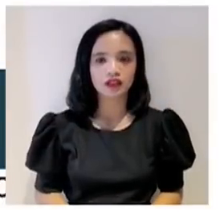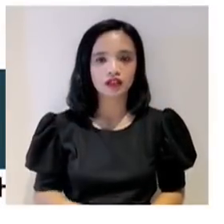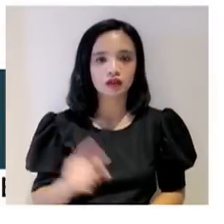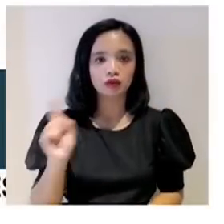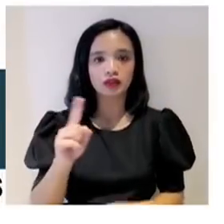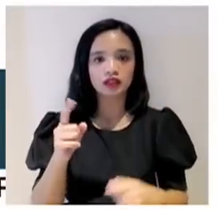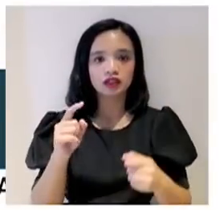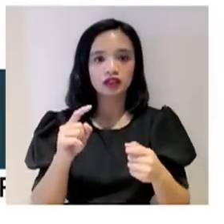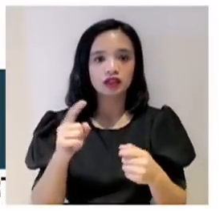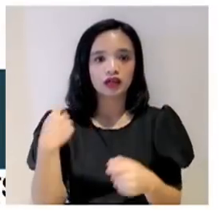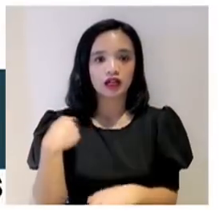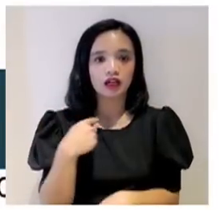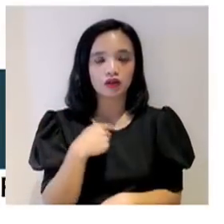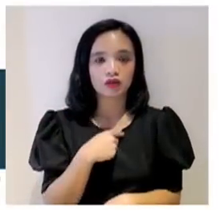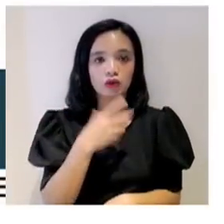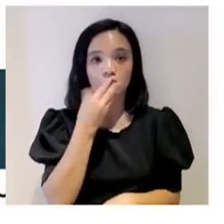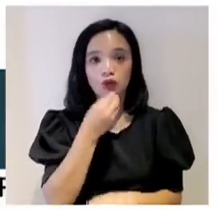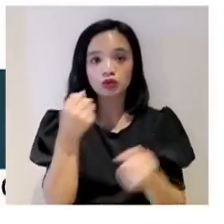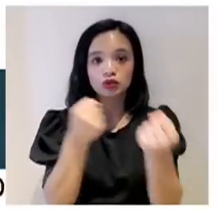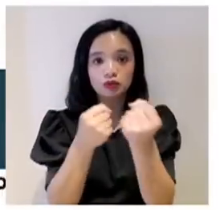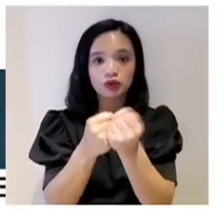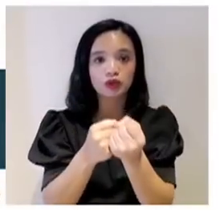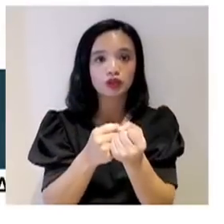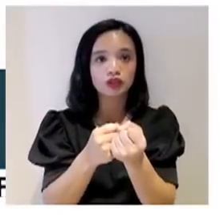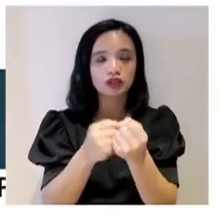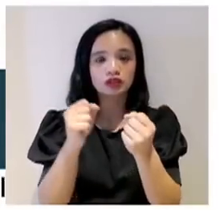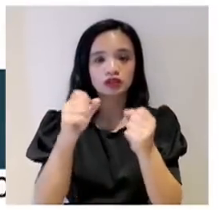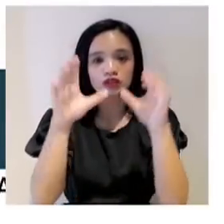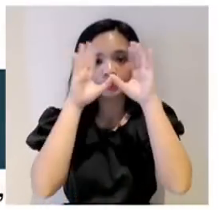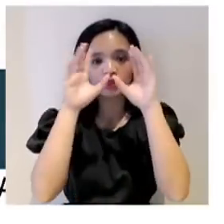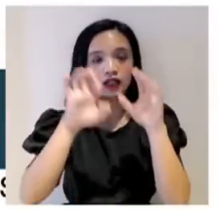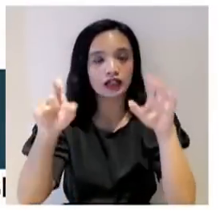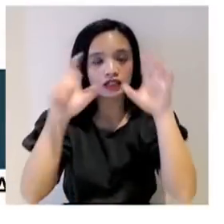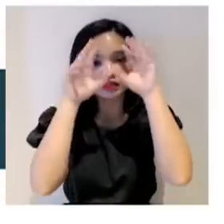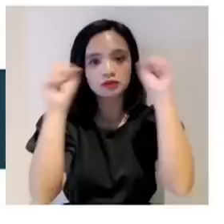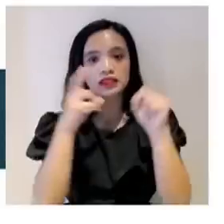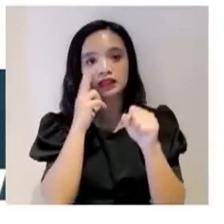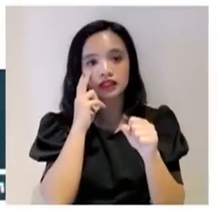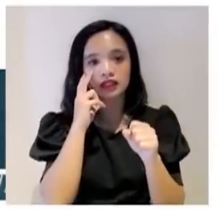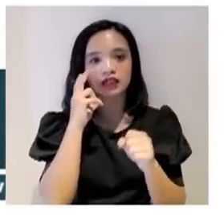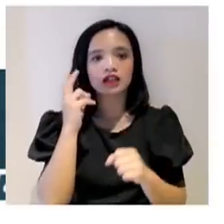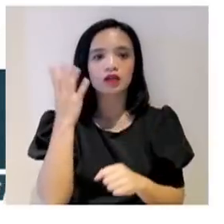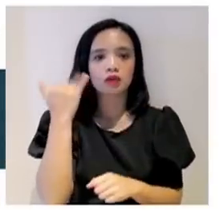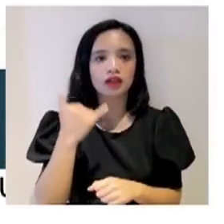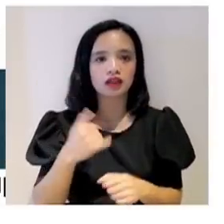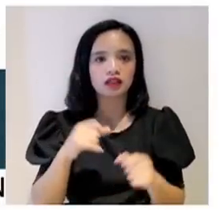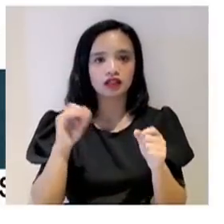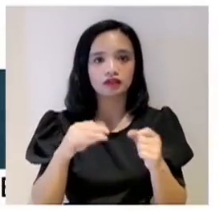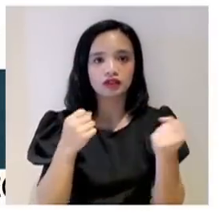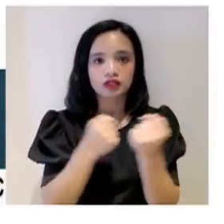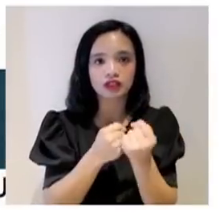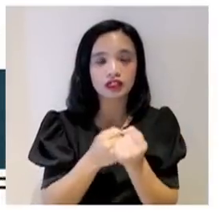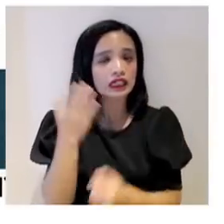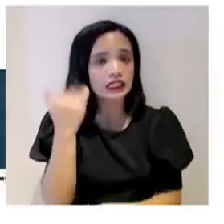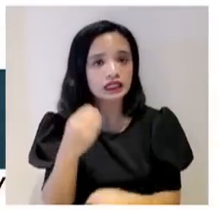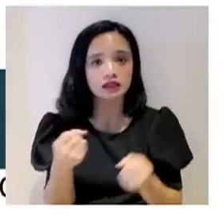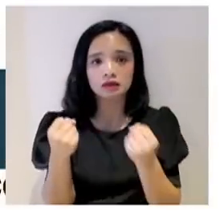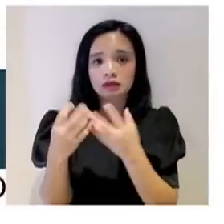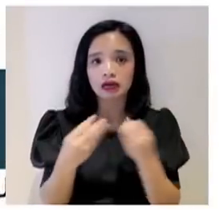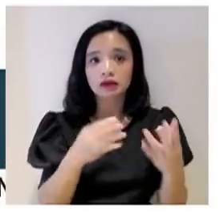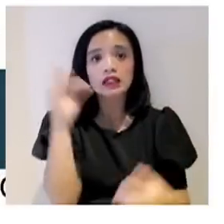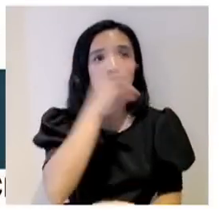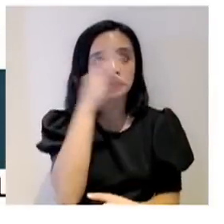Pangulong Duterte. O ba, the more nalalaki yung suporta natin dahil nga marami na rin Pilipino